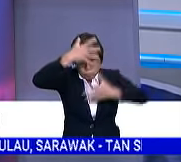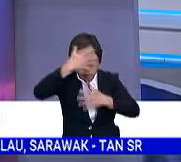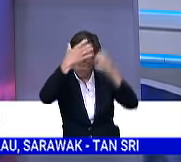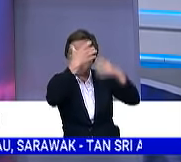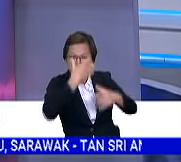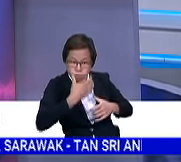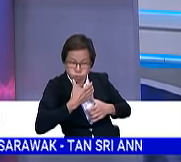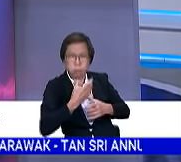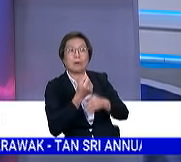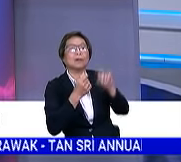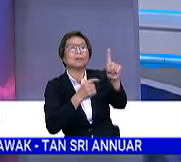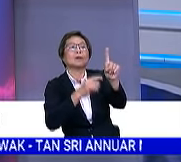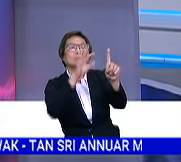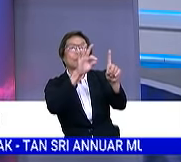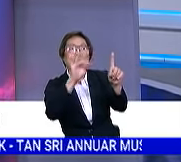peruntukan